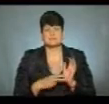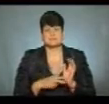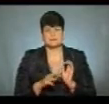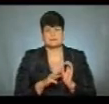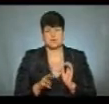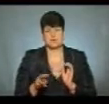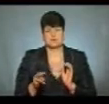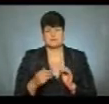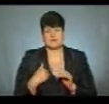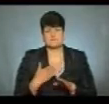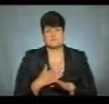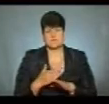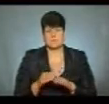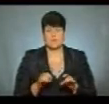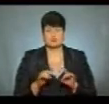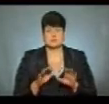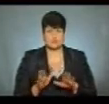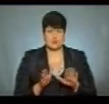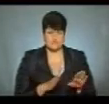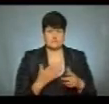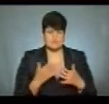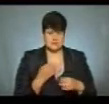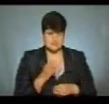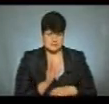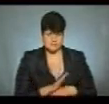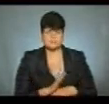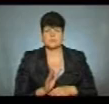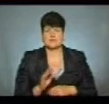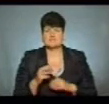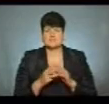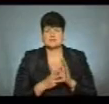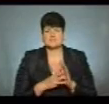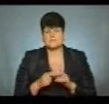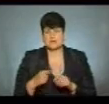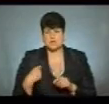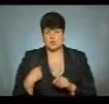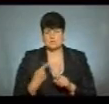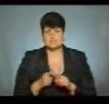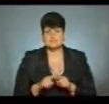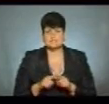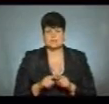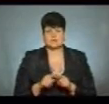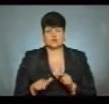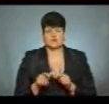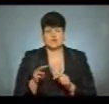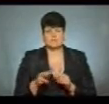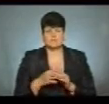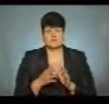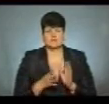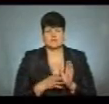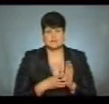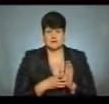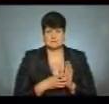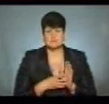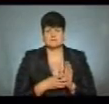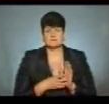нам виділили, це по постанові, то, що я раніше сказав. І 18 кілометрів, це дорога М-19 до